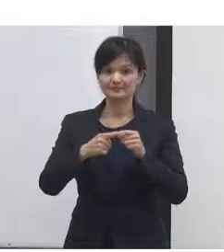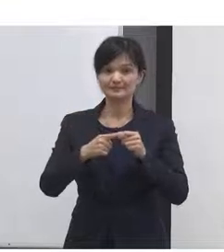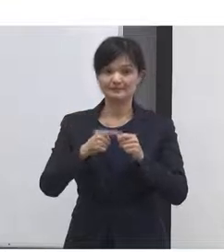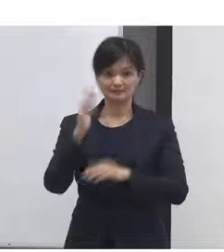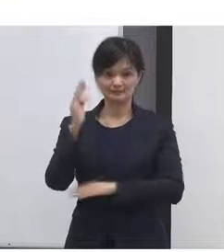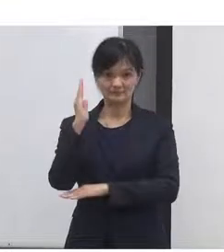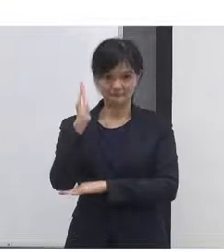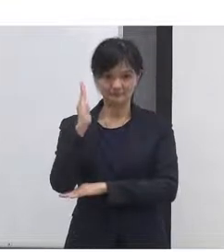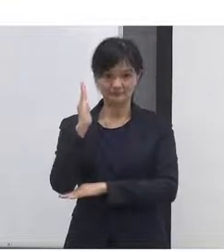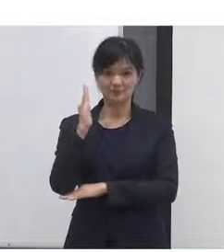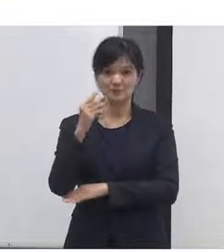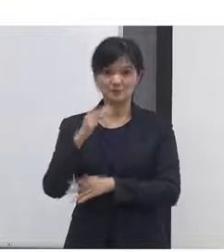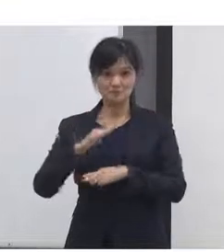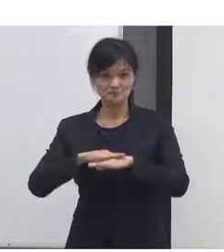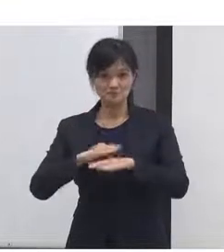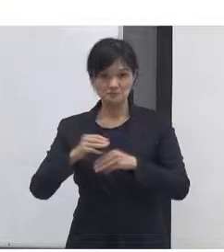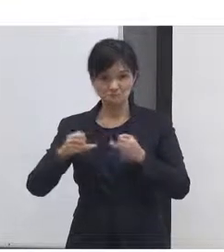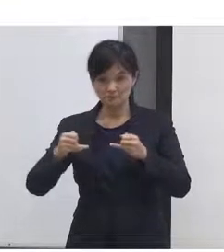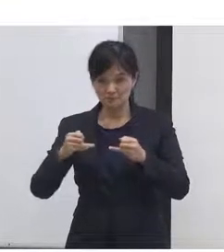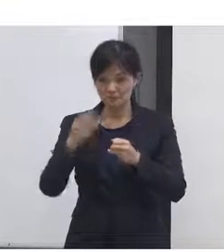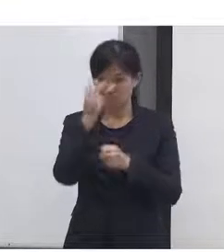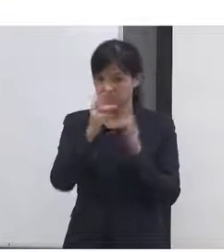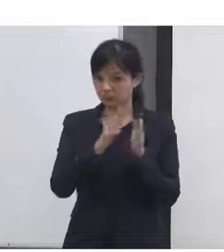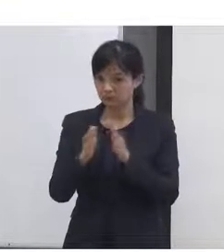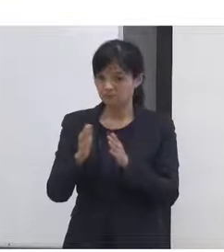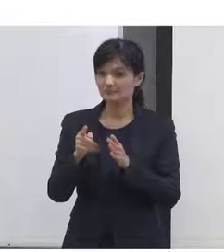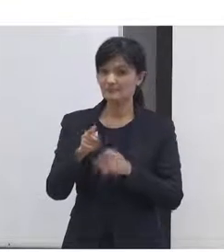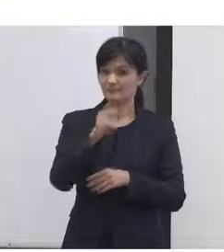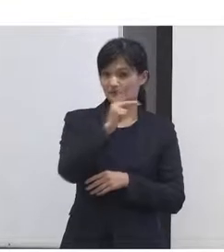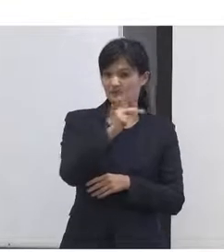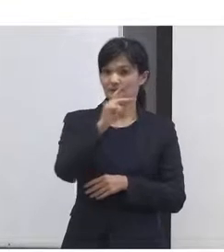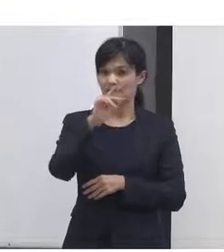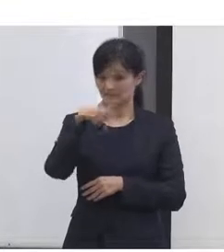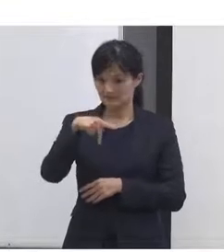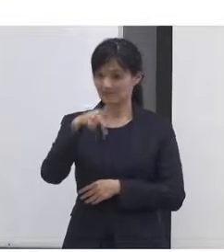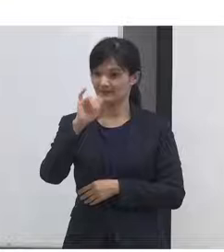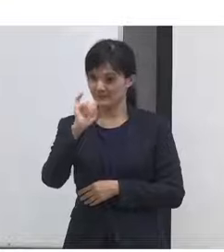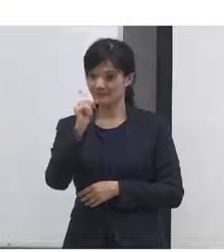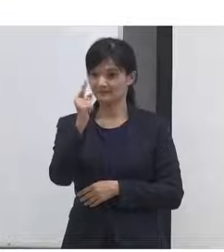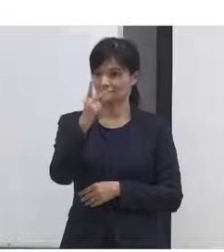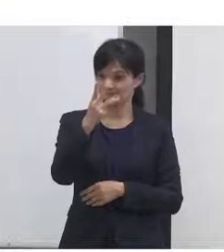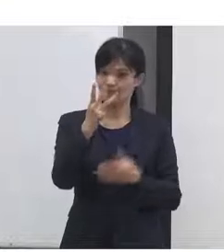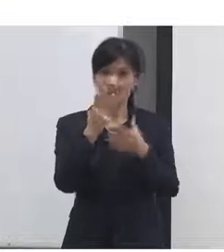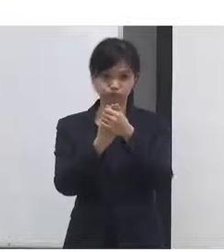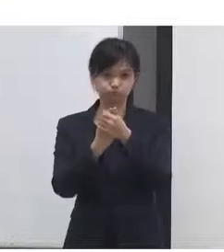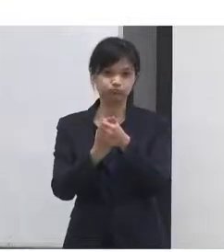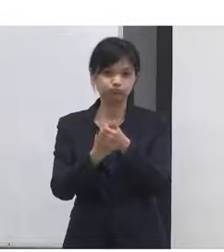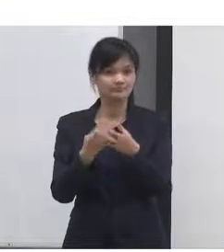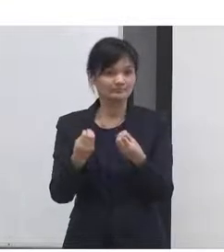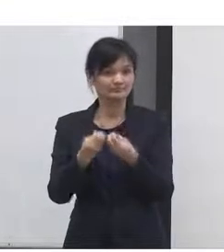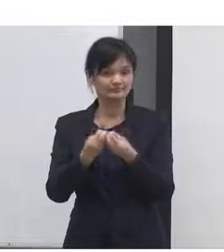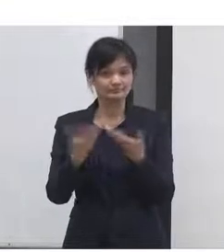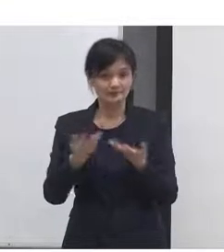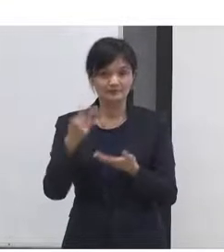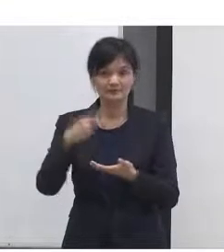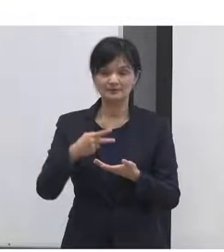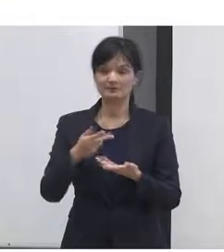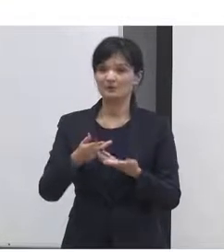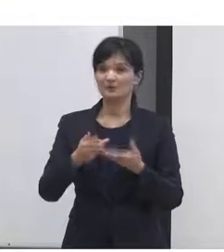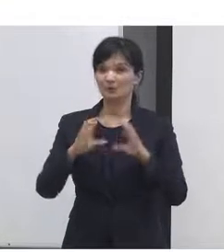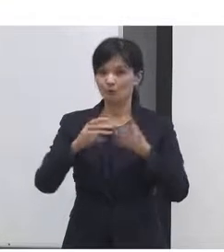管理指标设计如何继 K 且 P 又 I， 然后国土及公共治理季刊五卷三期